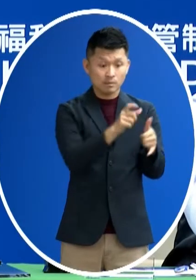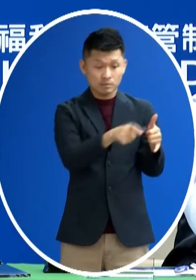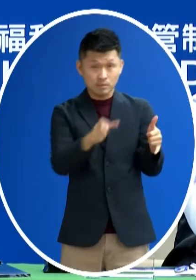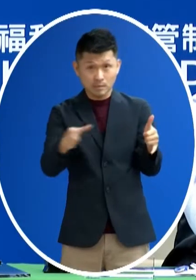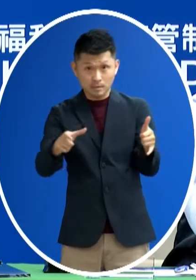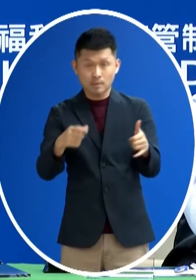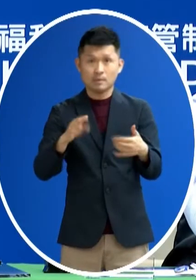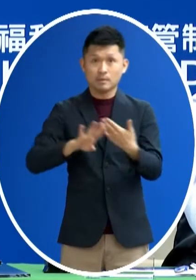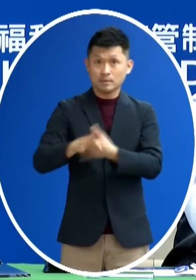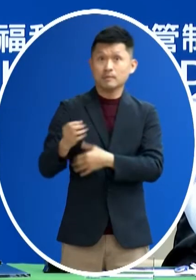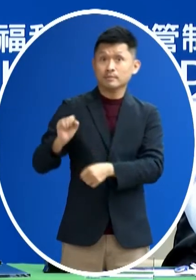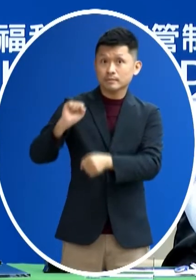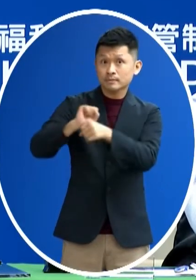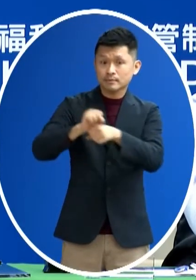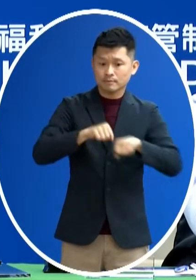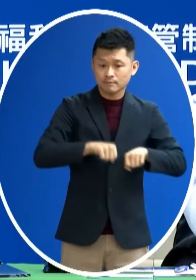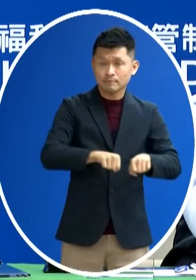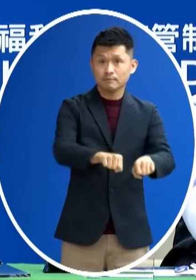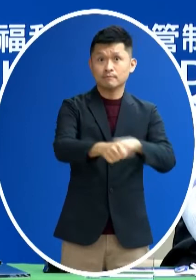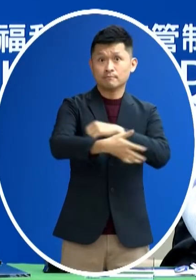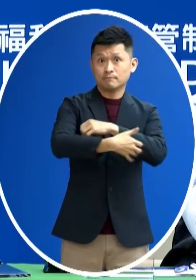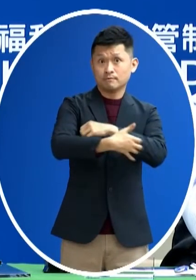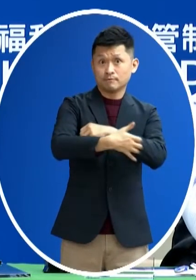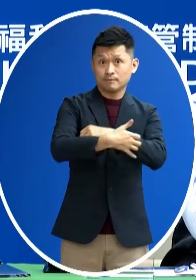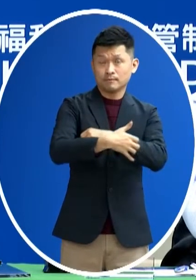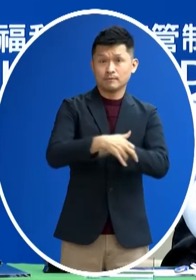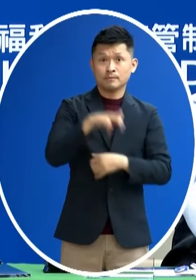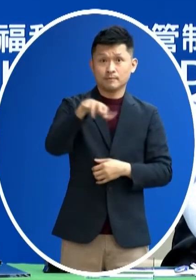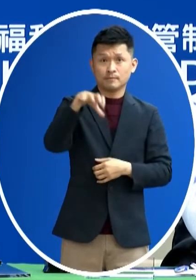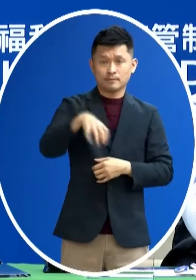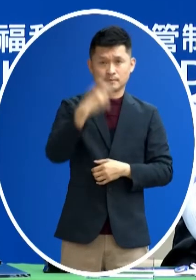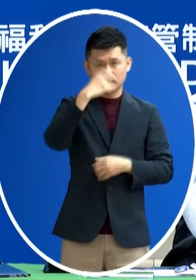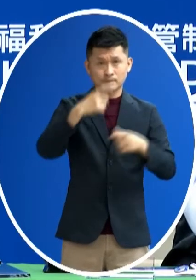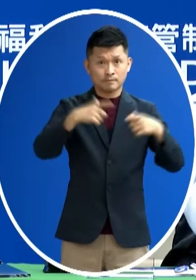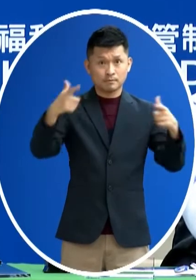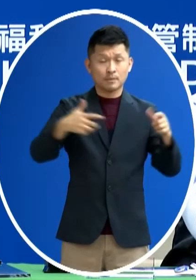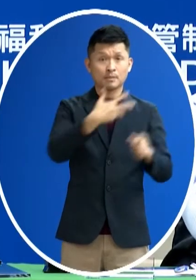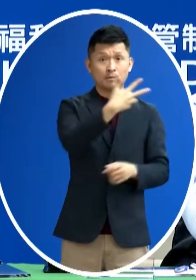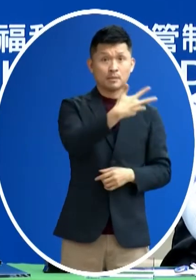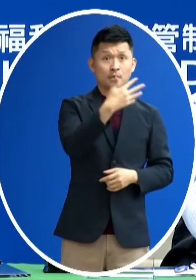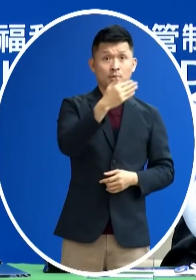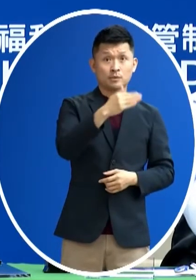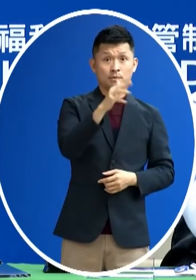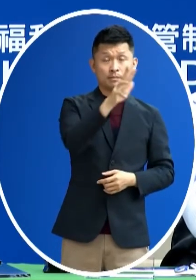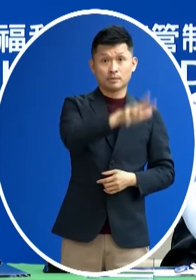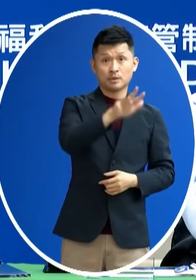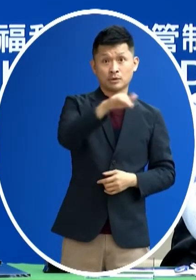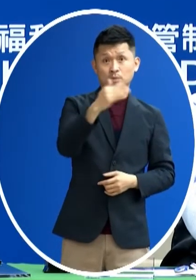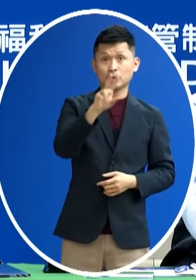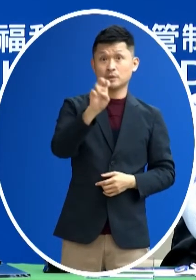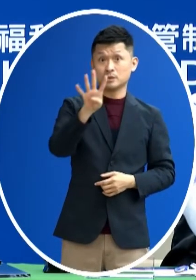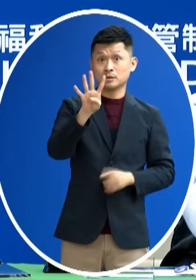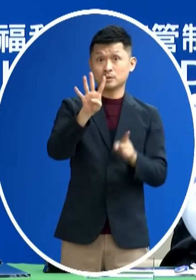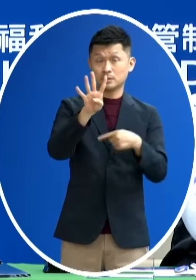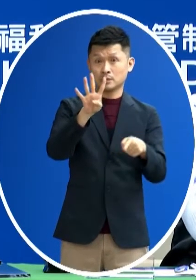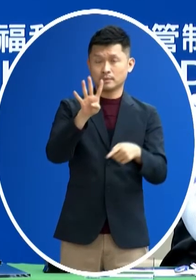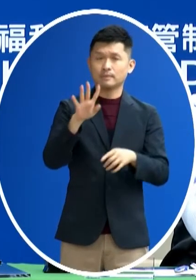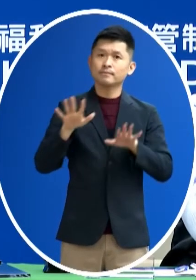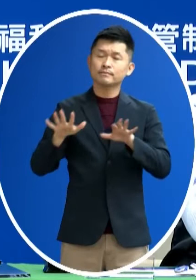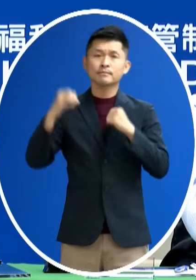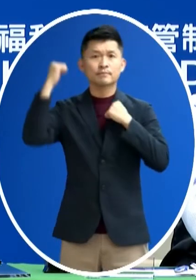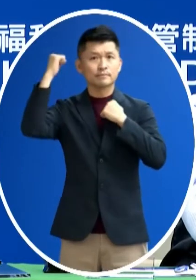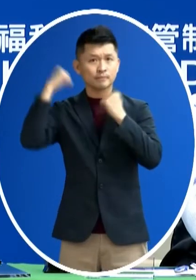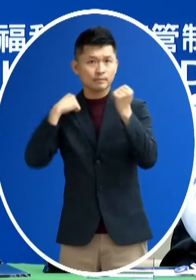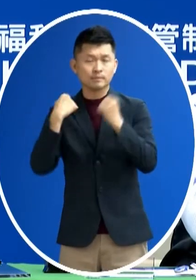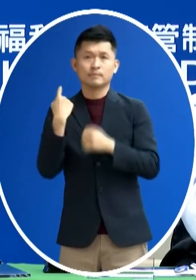在新增的手推车人员，在机场的扩大裁减8924人，除了今天早上还有一些昨